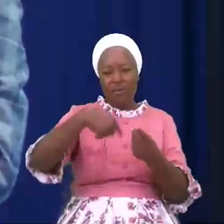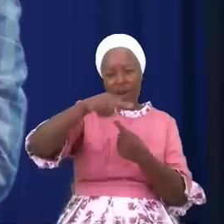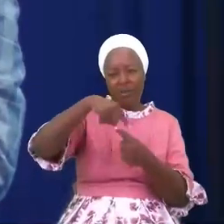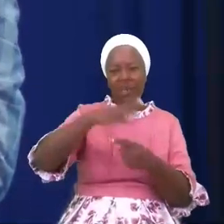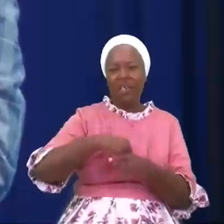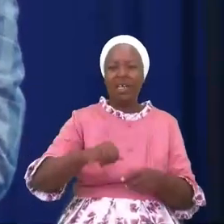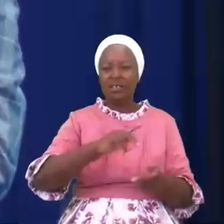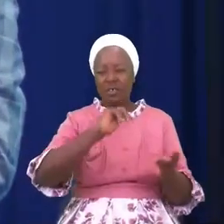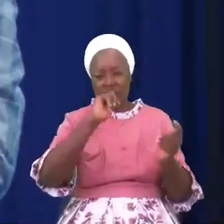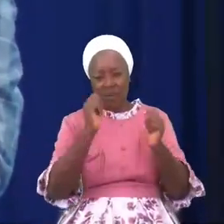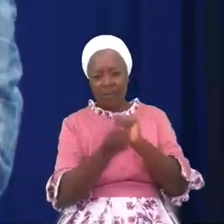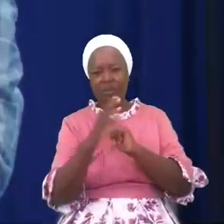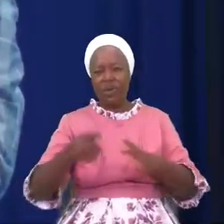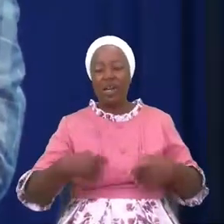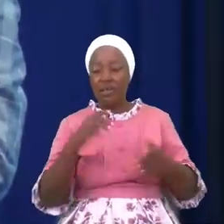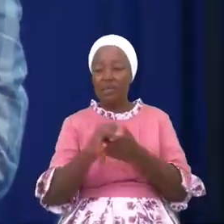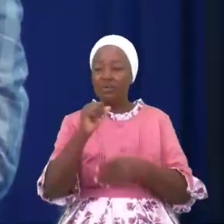tellement changer ta vie.